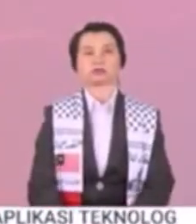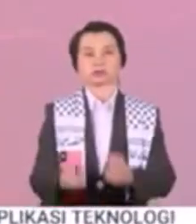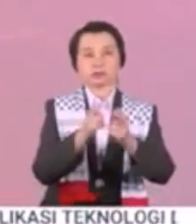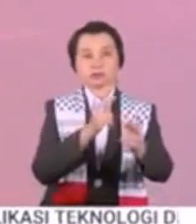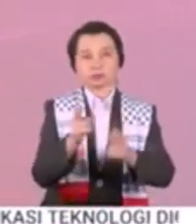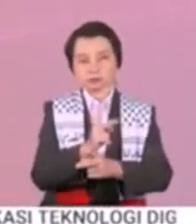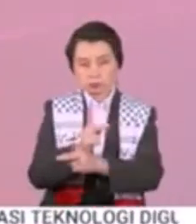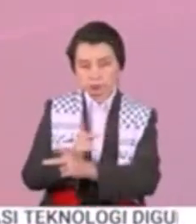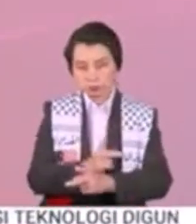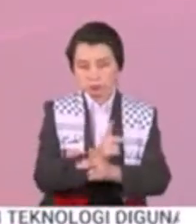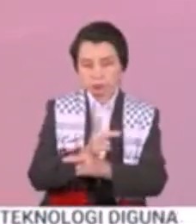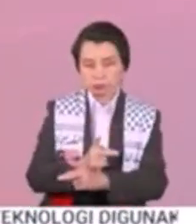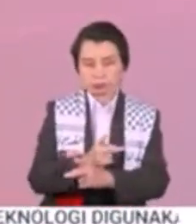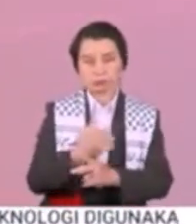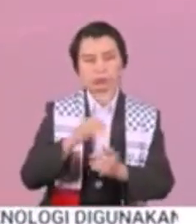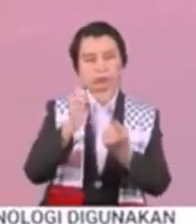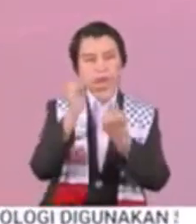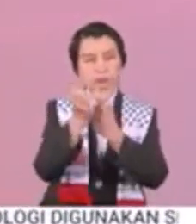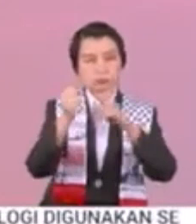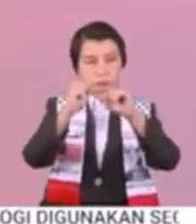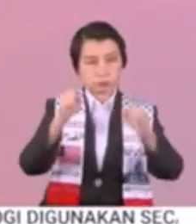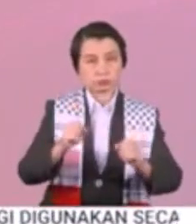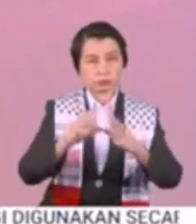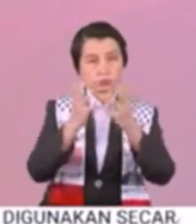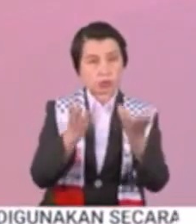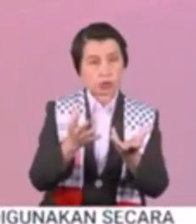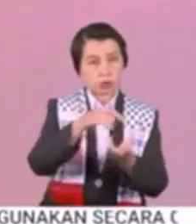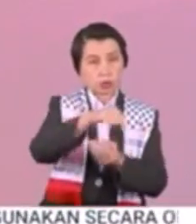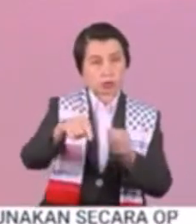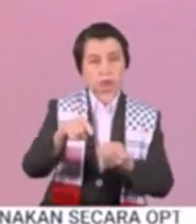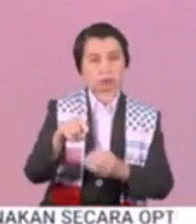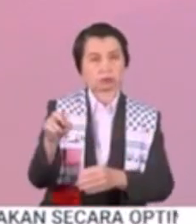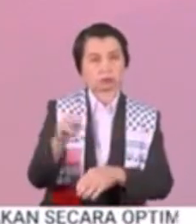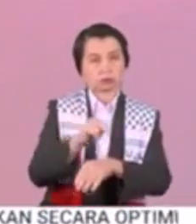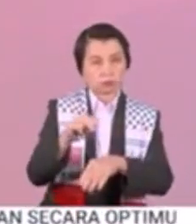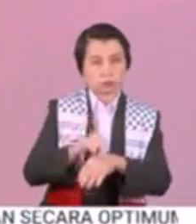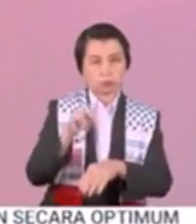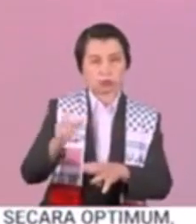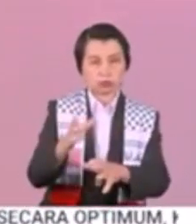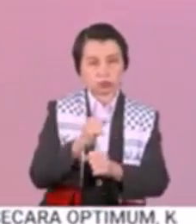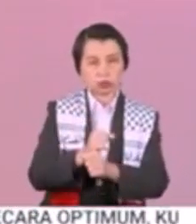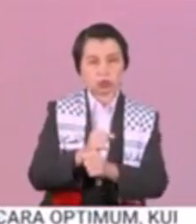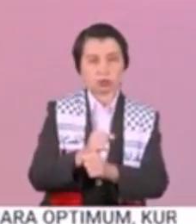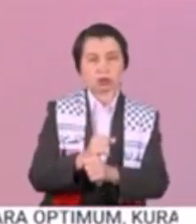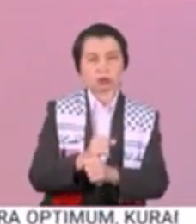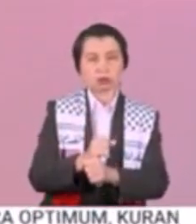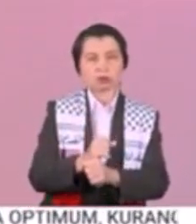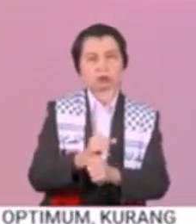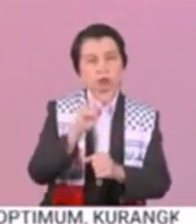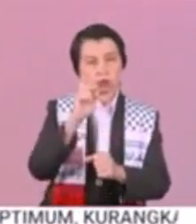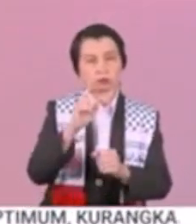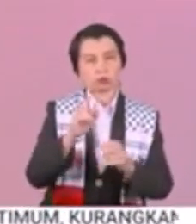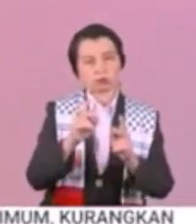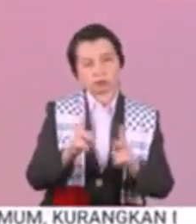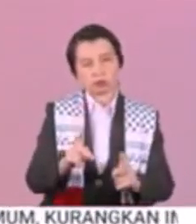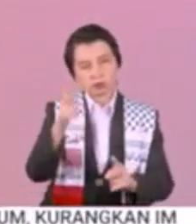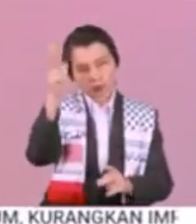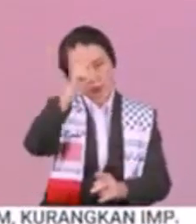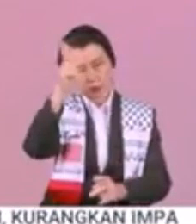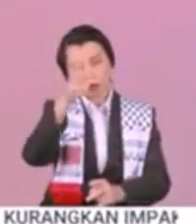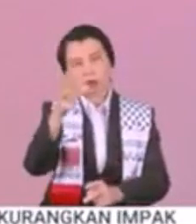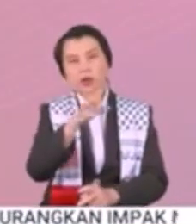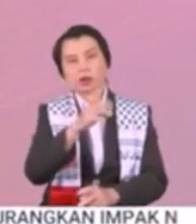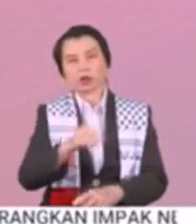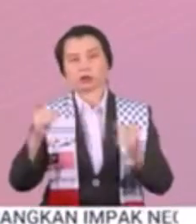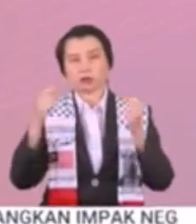Usaha memelihara atau memulihkan ekosistem alam semula jadi perlu mendapat dorongan kedua-dua pihak kerajaan dan swasta. Bagi tujuan tersebut, Yang